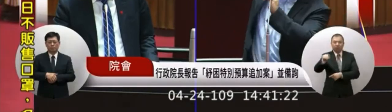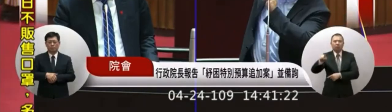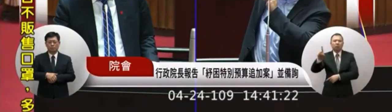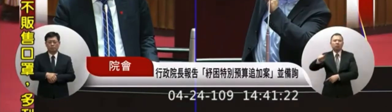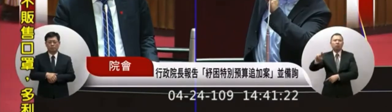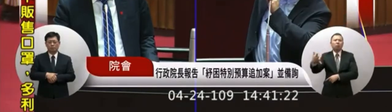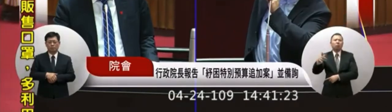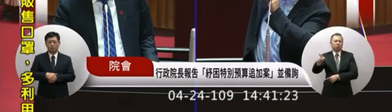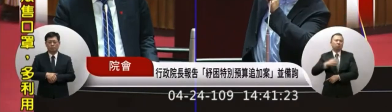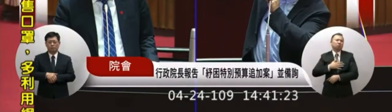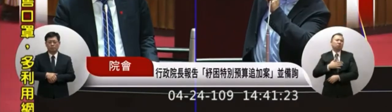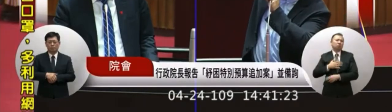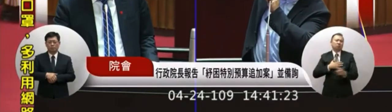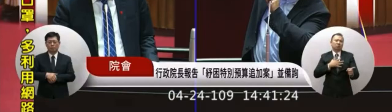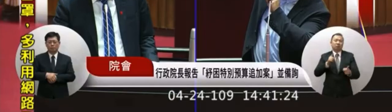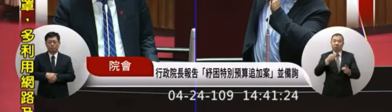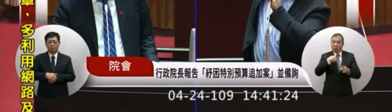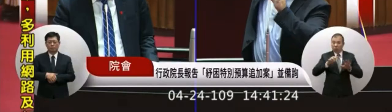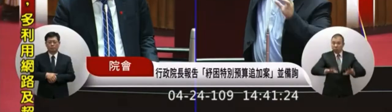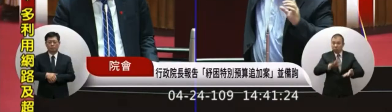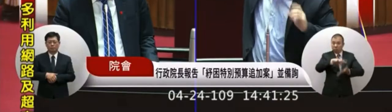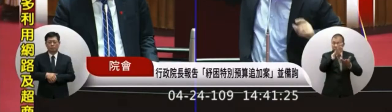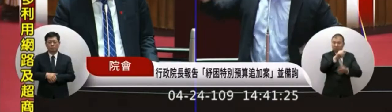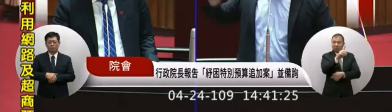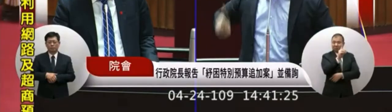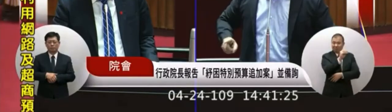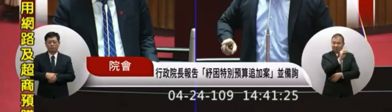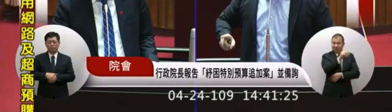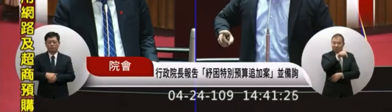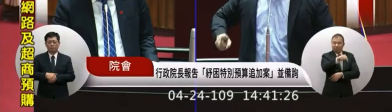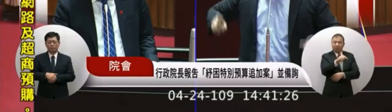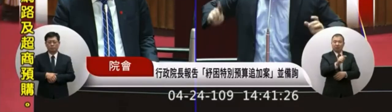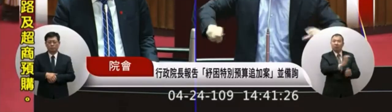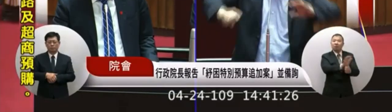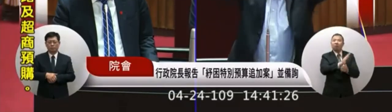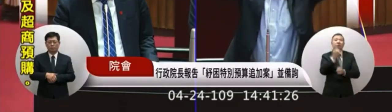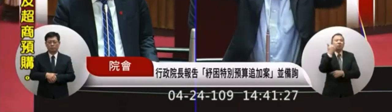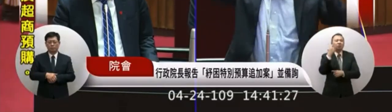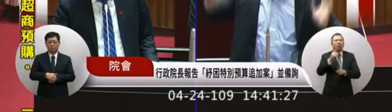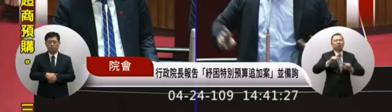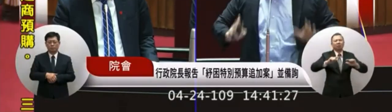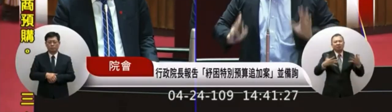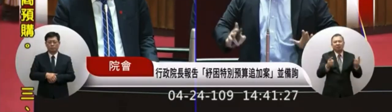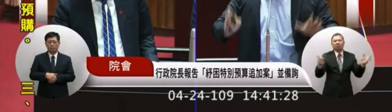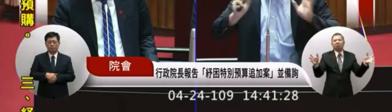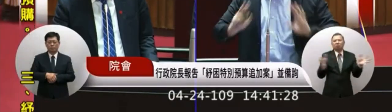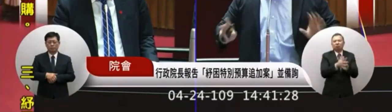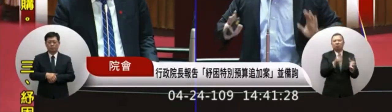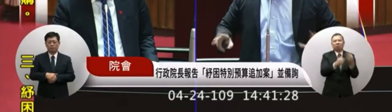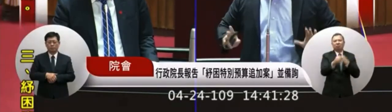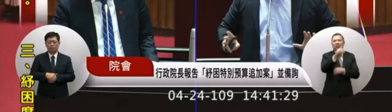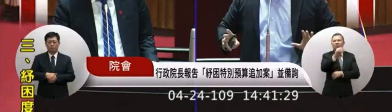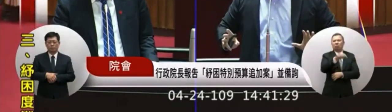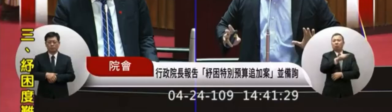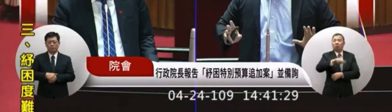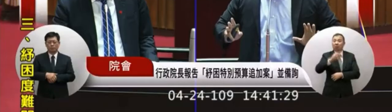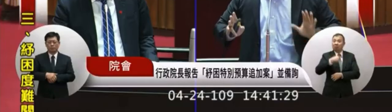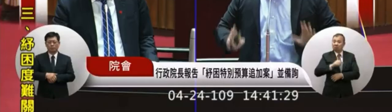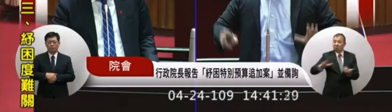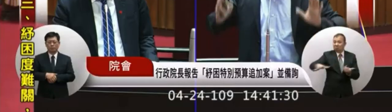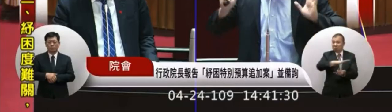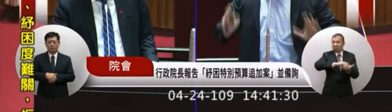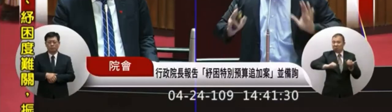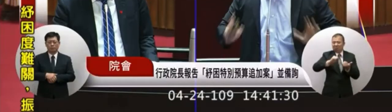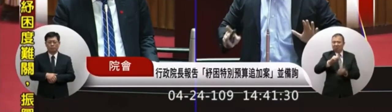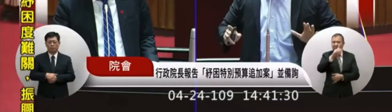解。吼，我今晚是讲这一万块的部分，干来当适用一万人尔。啊，全台湾这领域，那绝对唔拿一万人嘛。